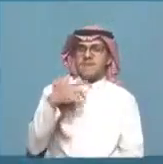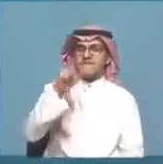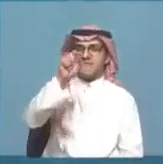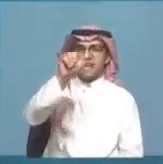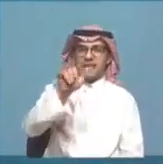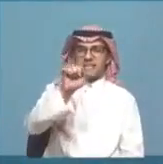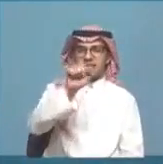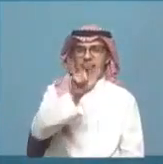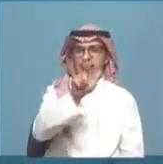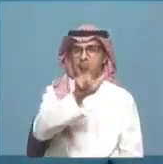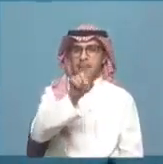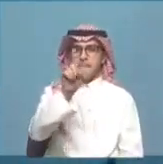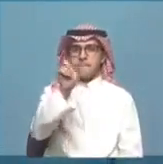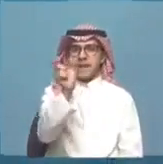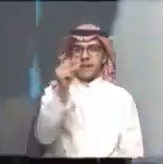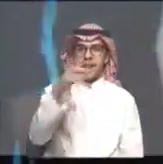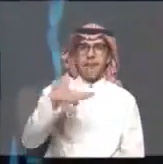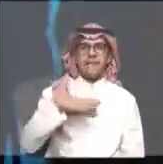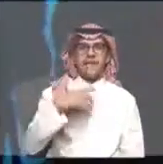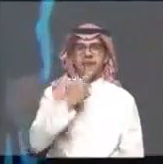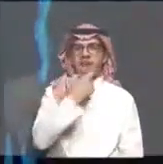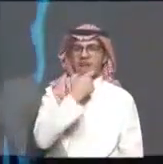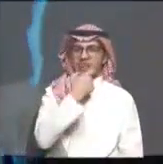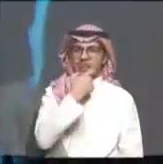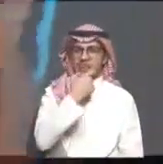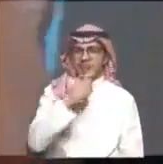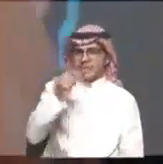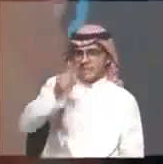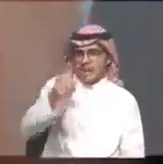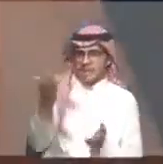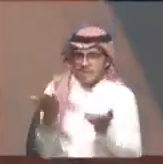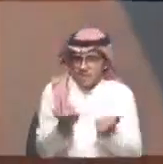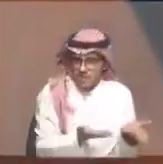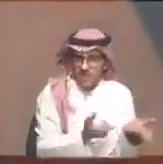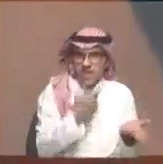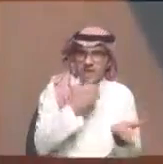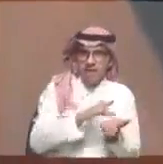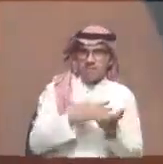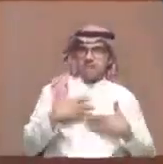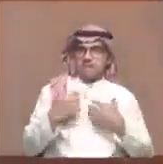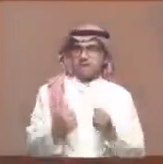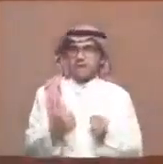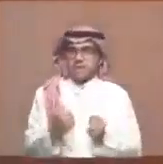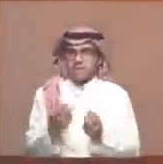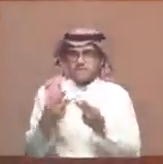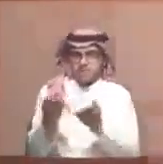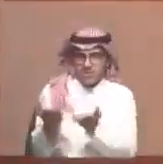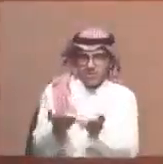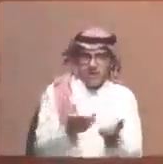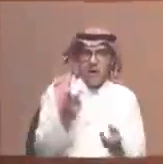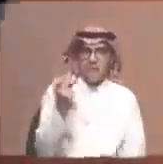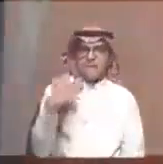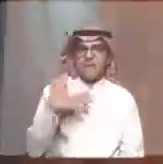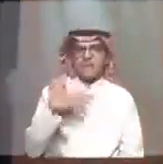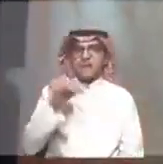الأمير فيصل بن بندر بن عبد العزيز أمير منطقة الرياض، كما كان في استقبال الملك المفدى بساحة المطار صاحب السمو